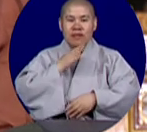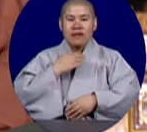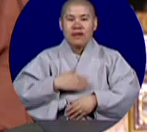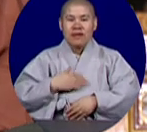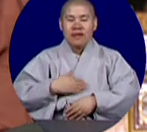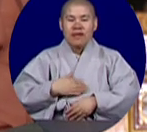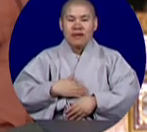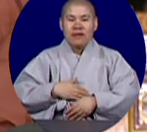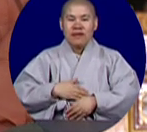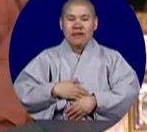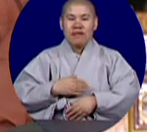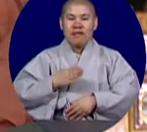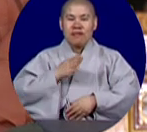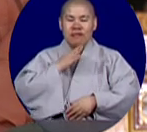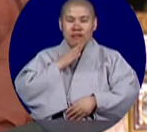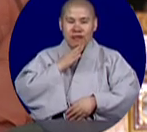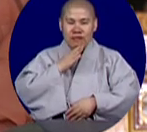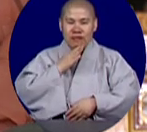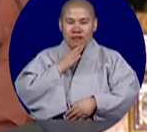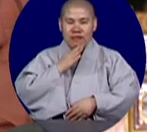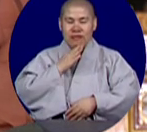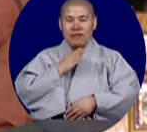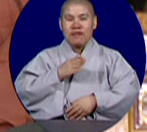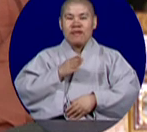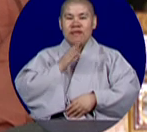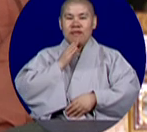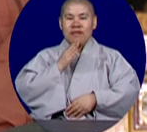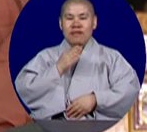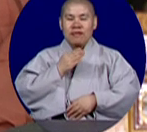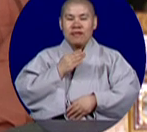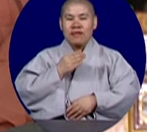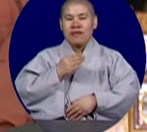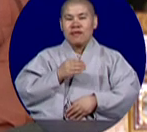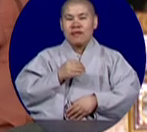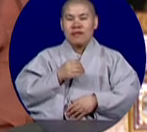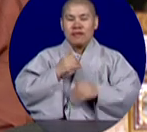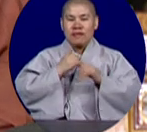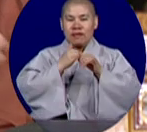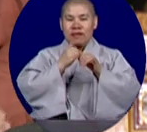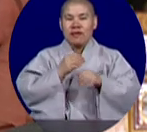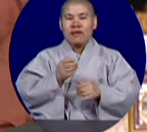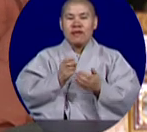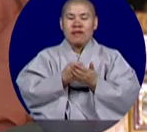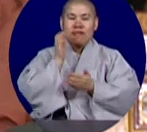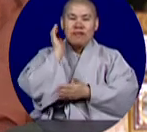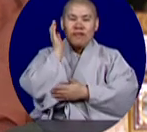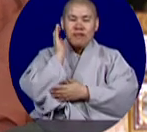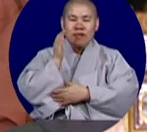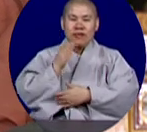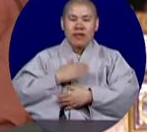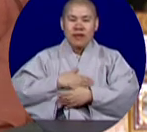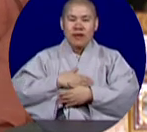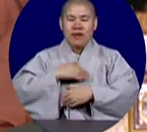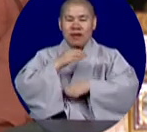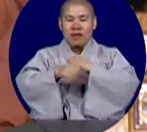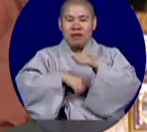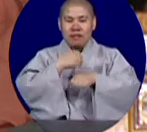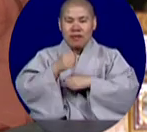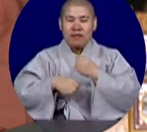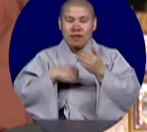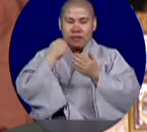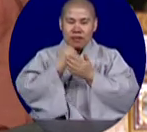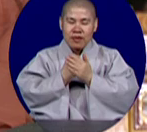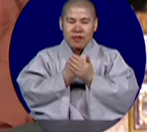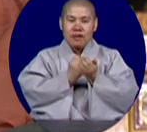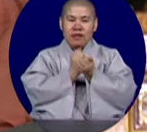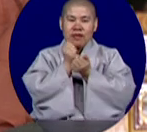참 대단한 거 아니에요? 그게 법문이요. 자기 나름대로 판단하고 자기 나름대로 해석하면 큰일